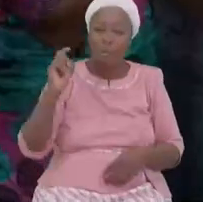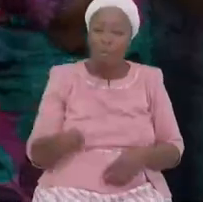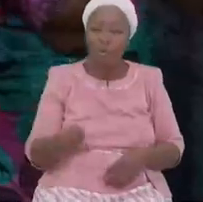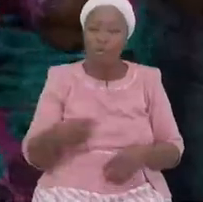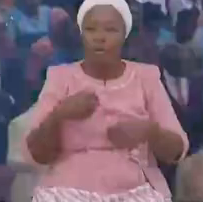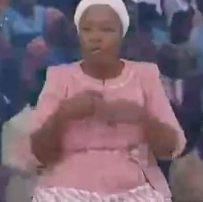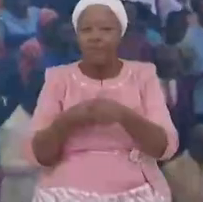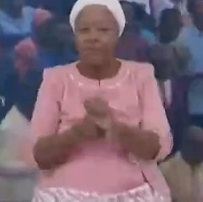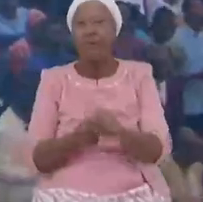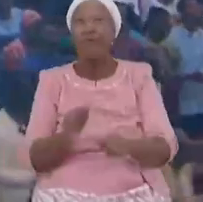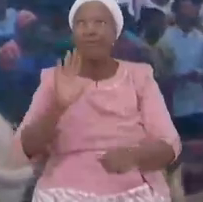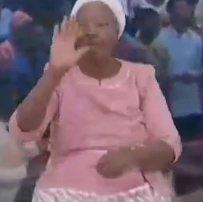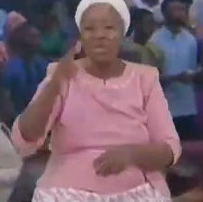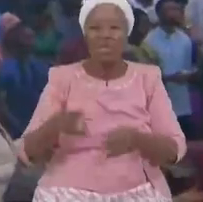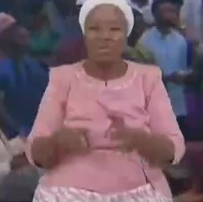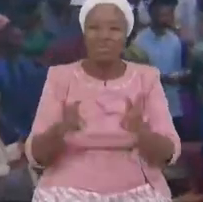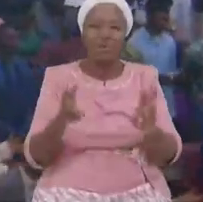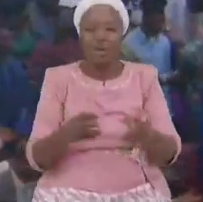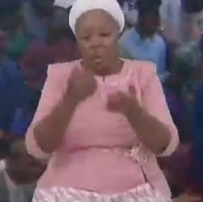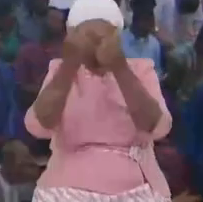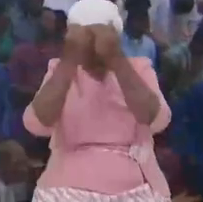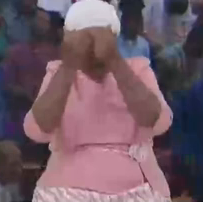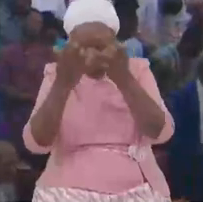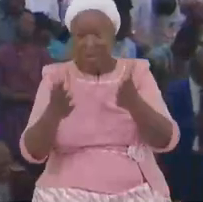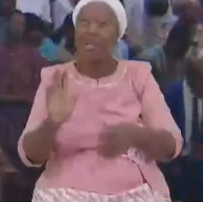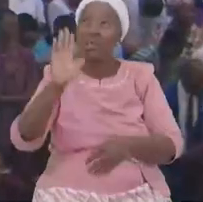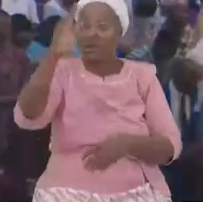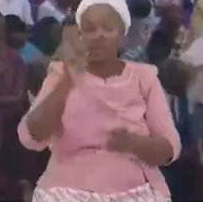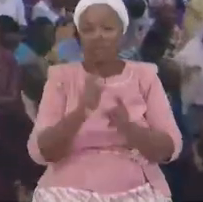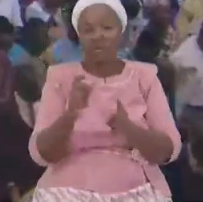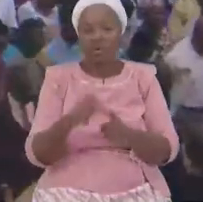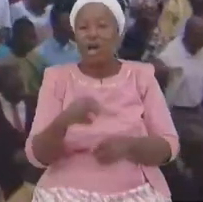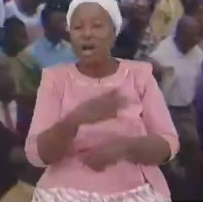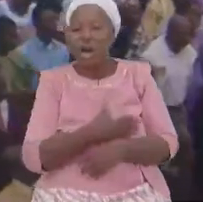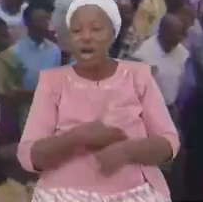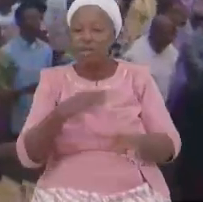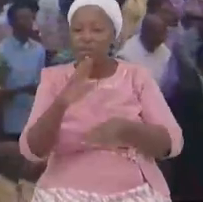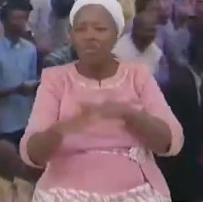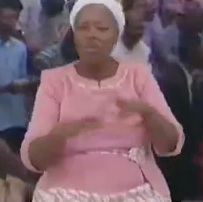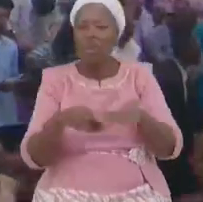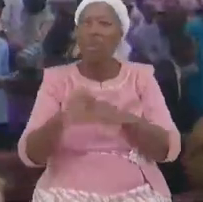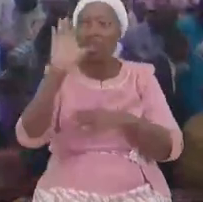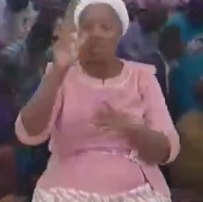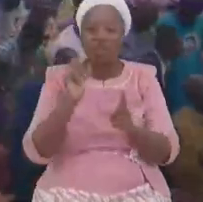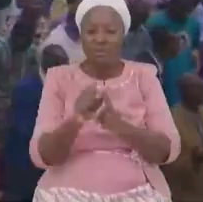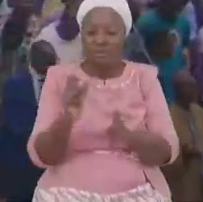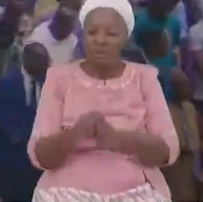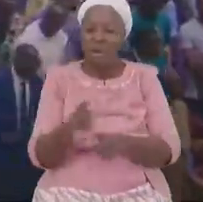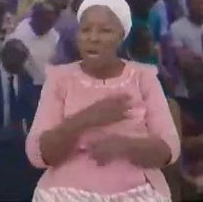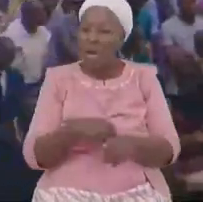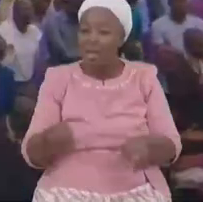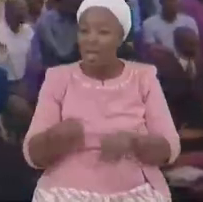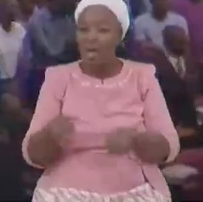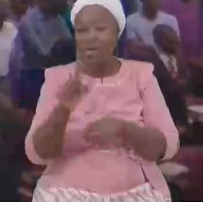suivre sa voix, obéir à sa parole et marcher dans ses lois, comme vous le faites. Il